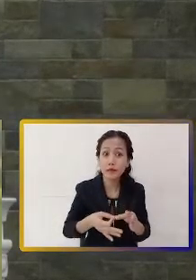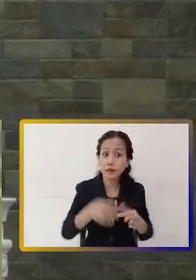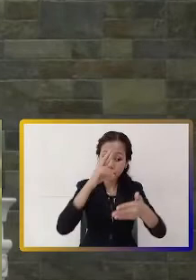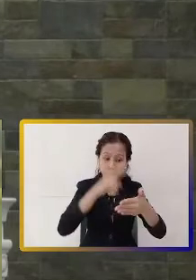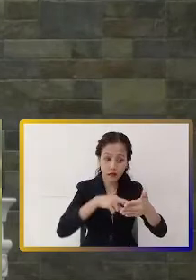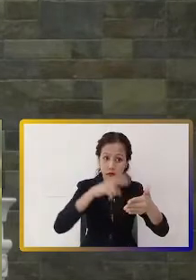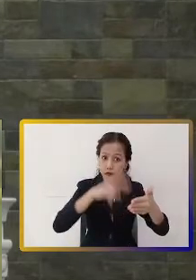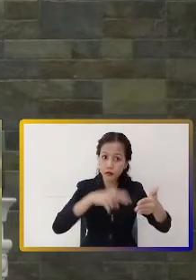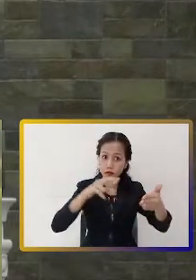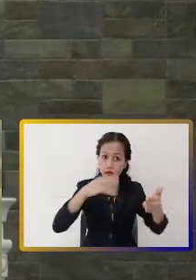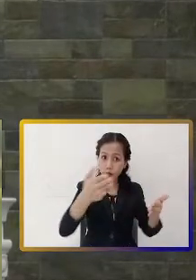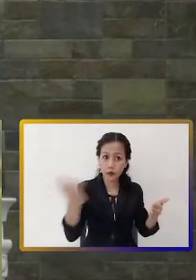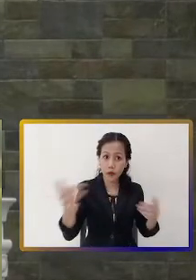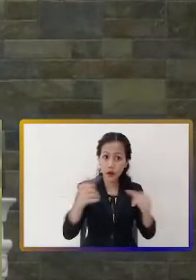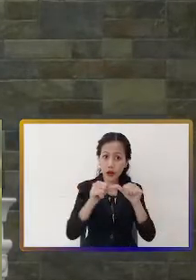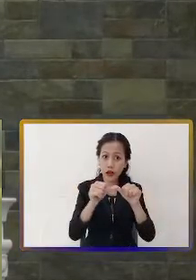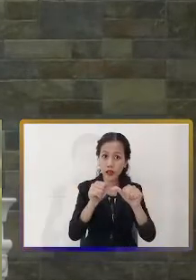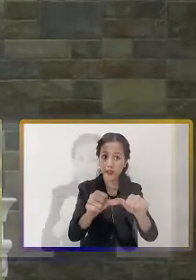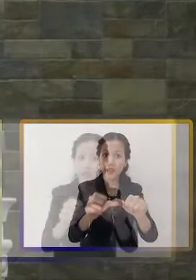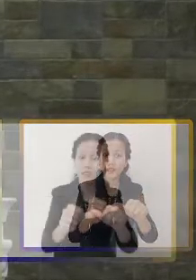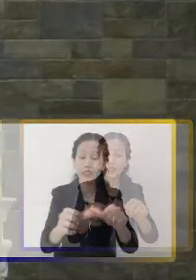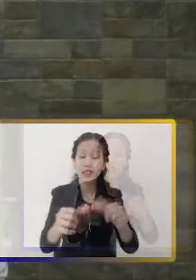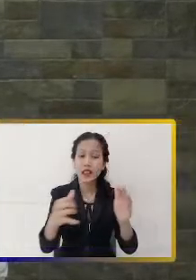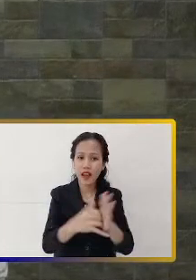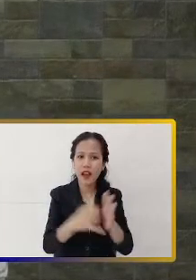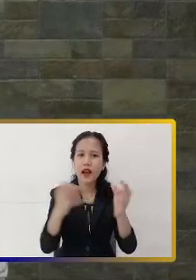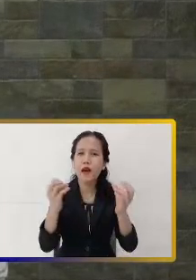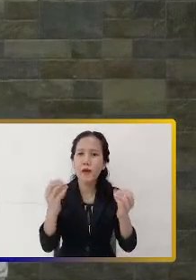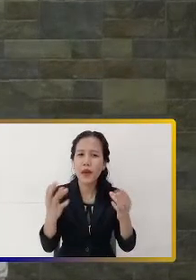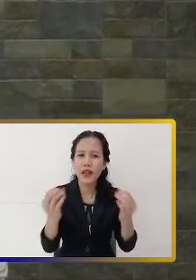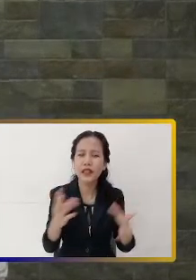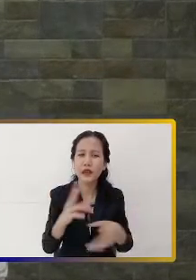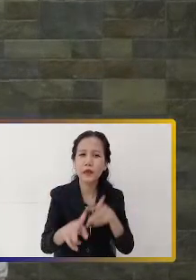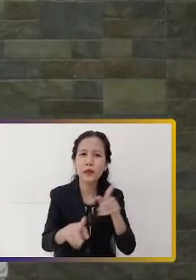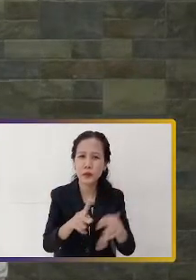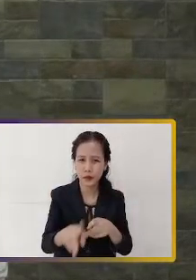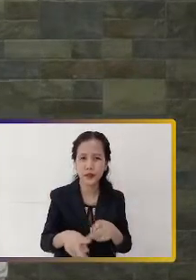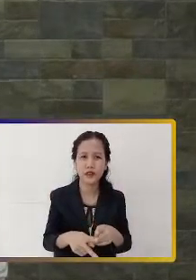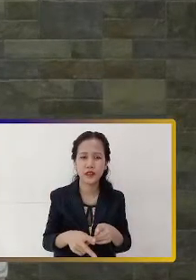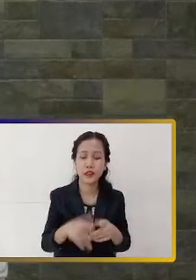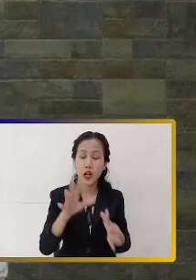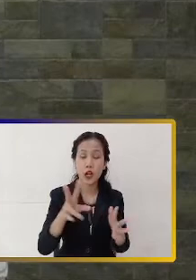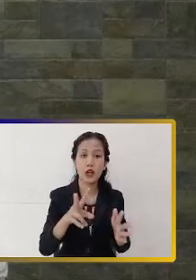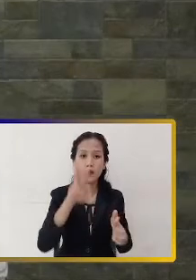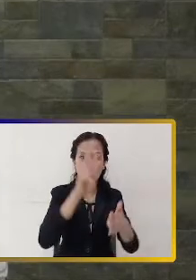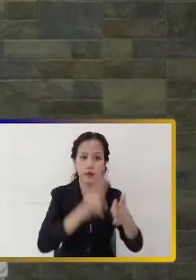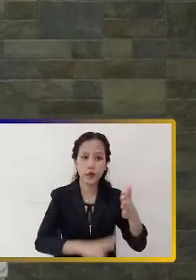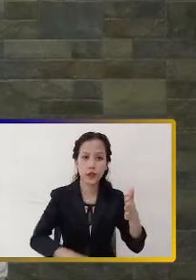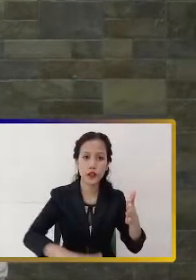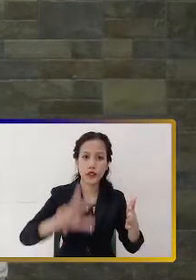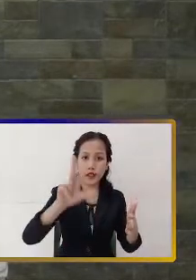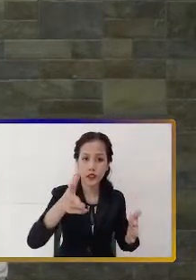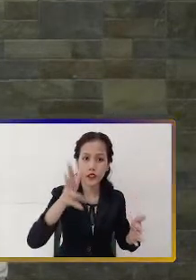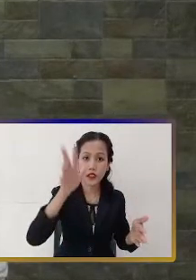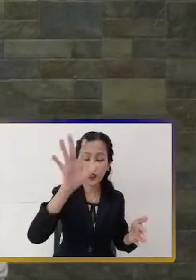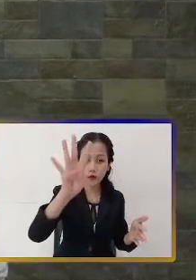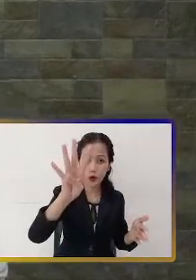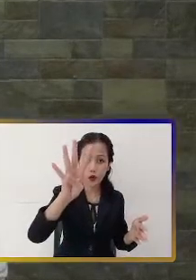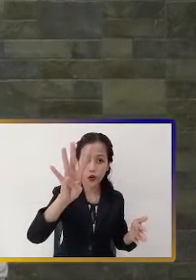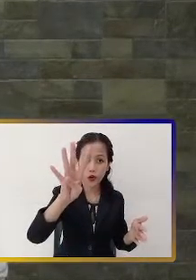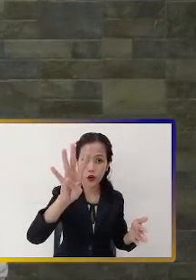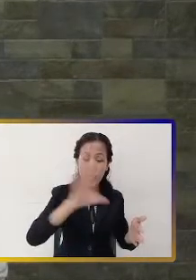kapatid, na napakaraming mga tao, mga kapatid, look in verse number 34 of chapter 4.